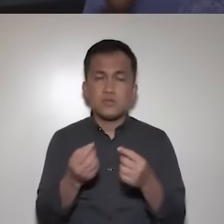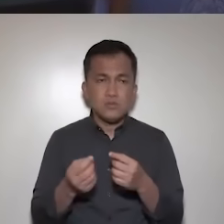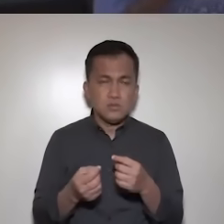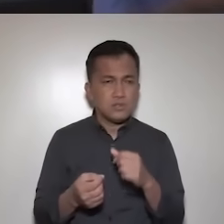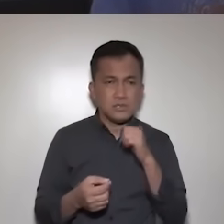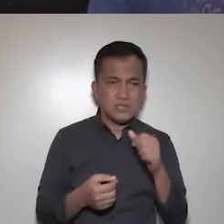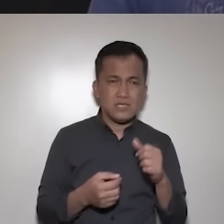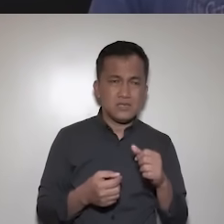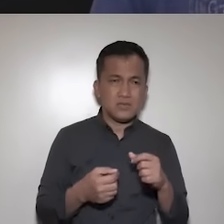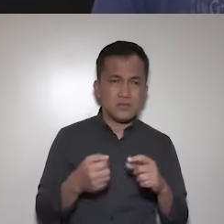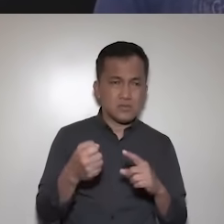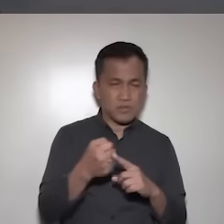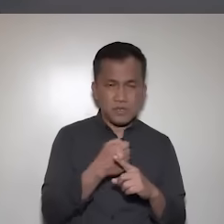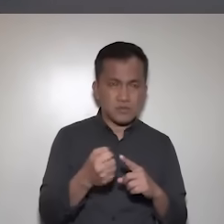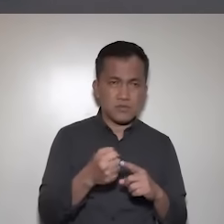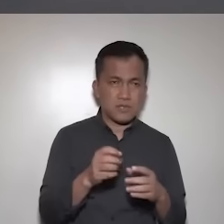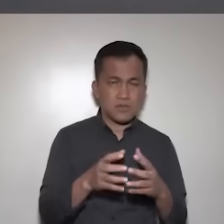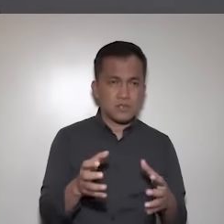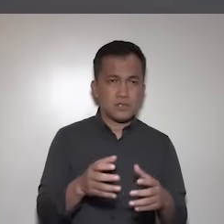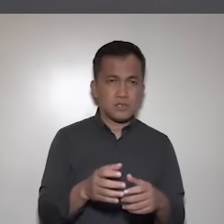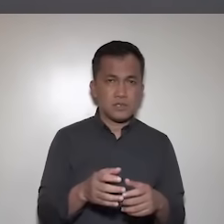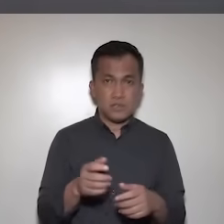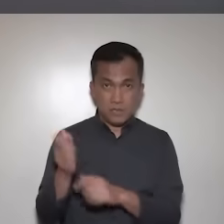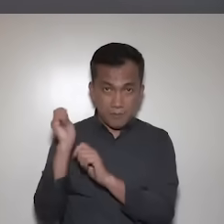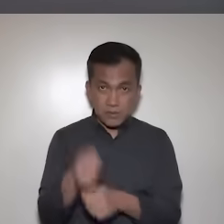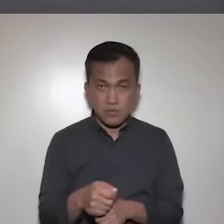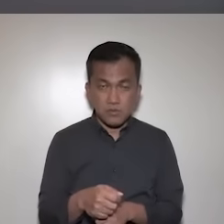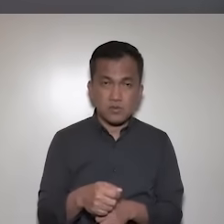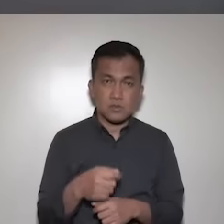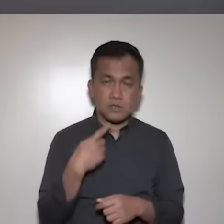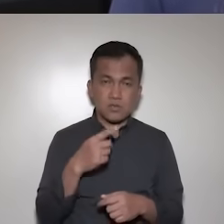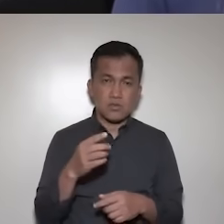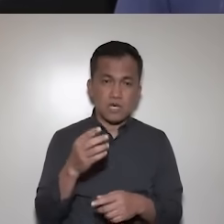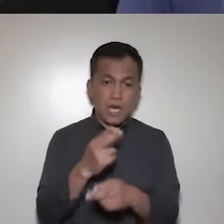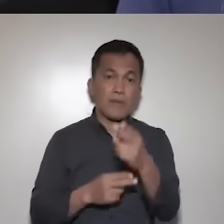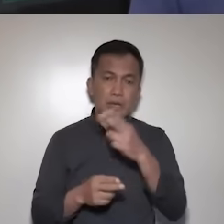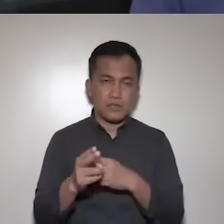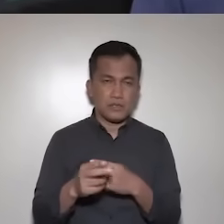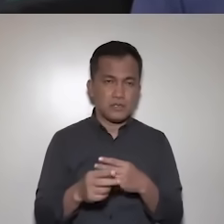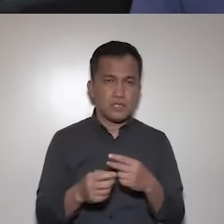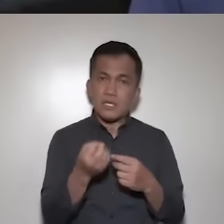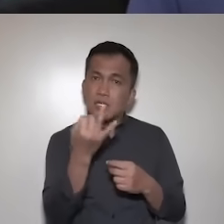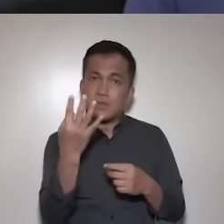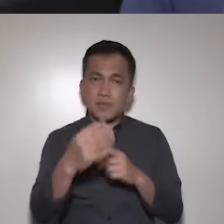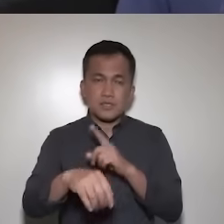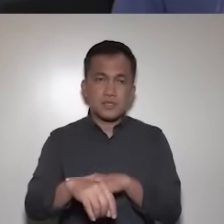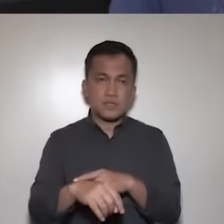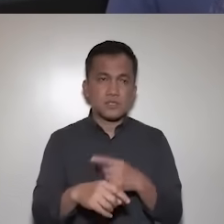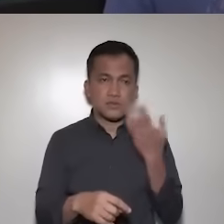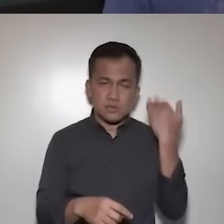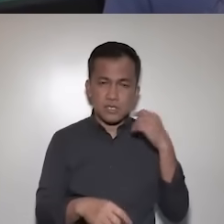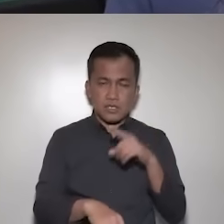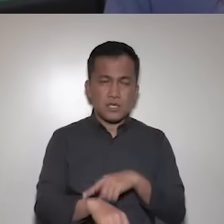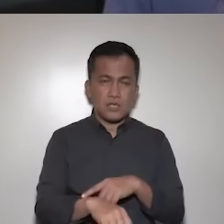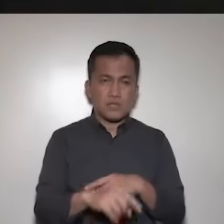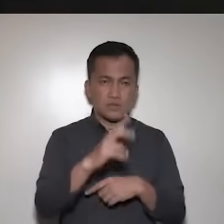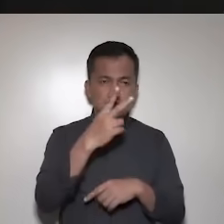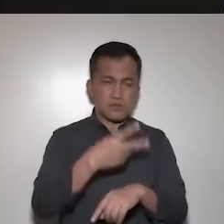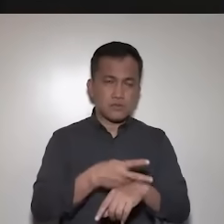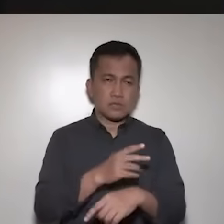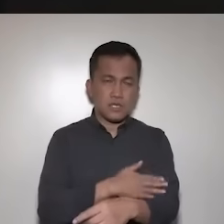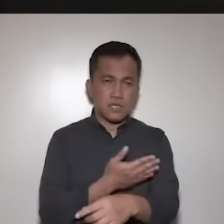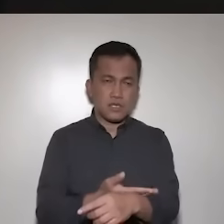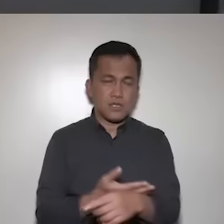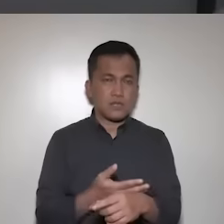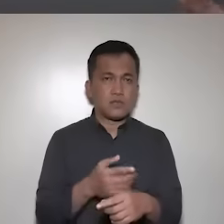naman sinampan na masyado, sir. Ginampas mo? Oh, ito lang kamay ko lang, sir. Ilang beses? Nung isang anak namin, sir, at saka itong pangalawa lang, sir. Ano